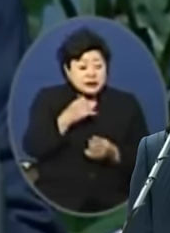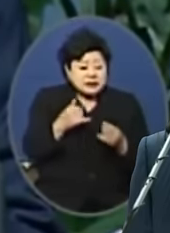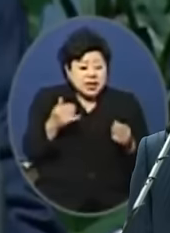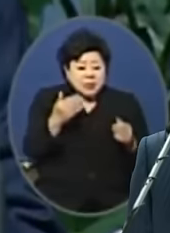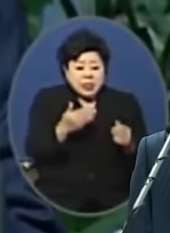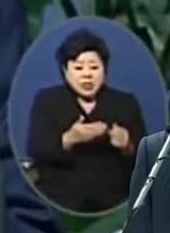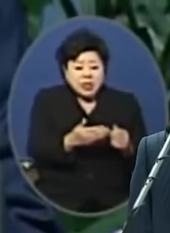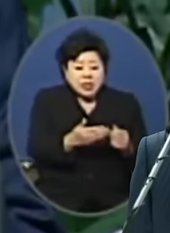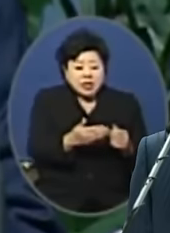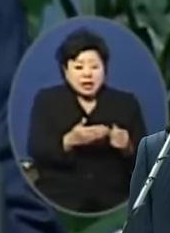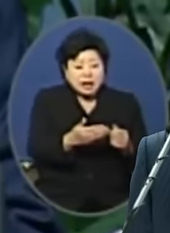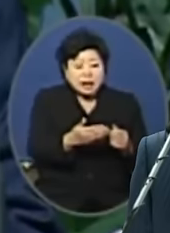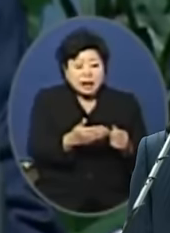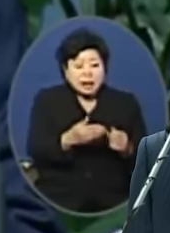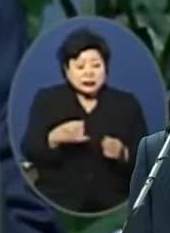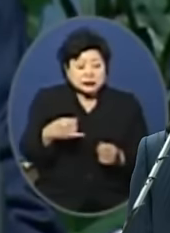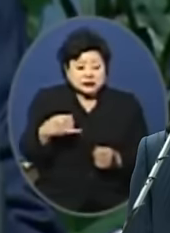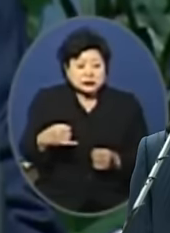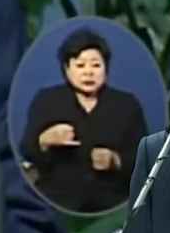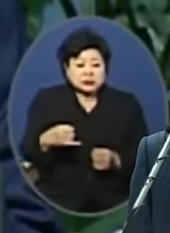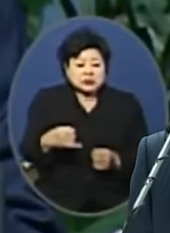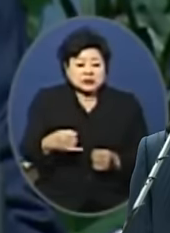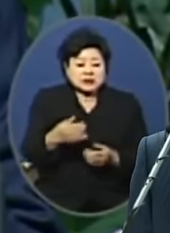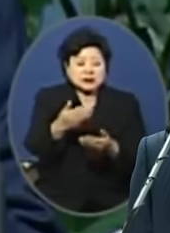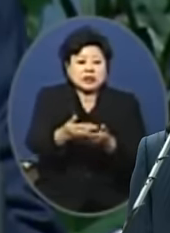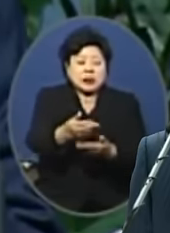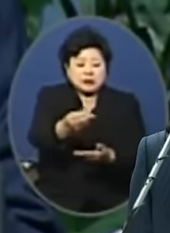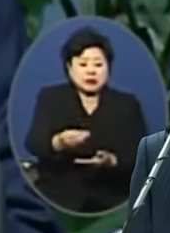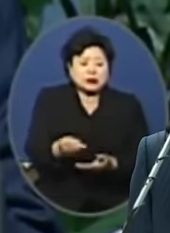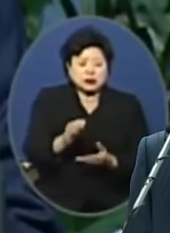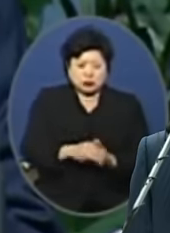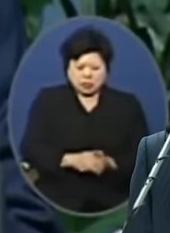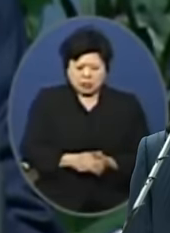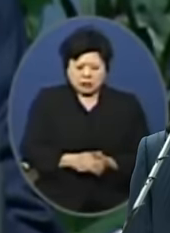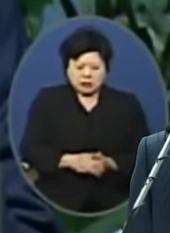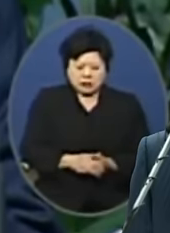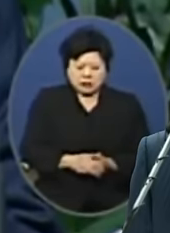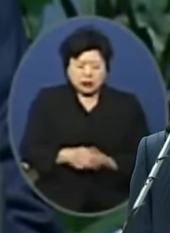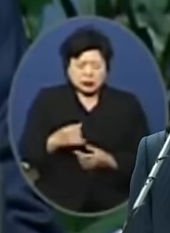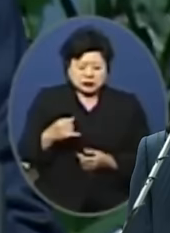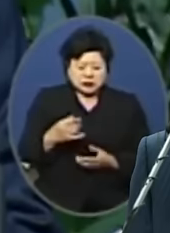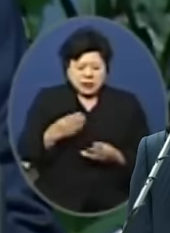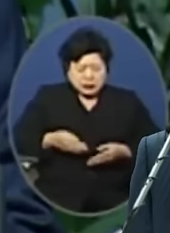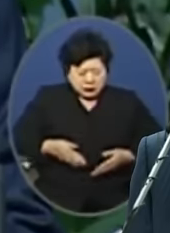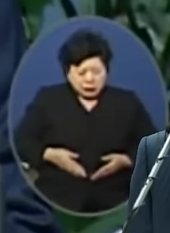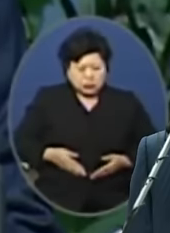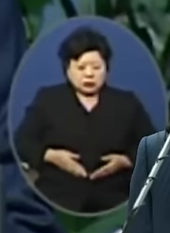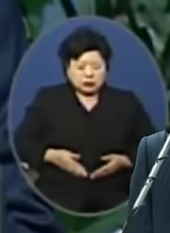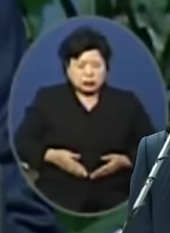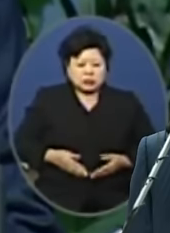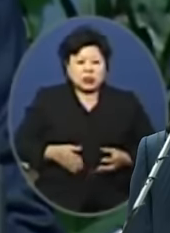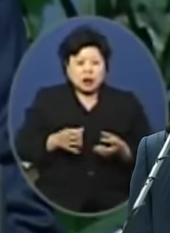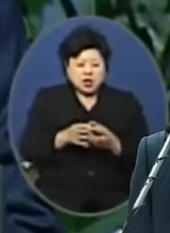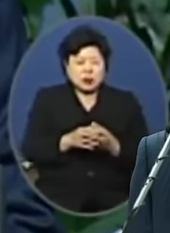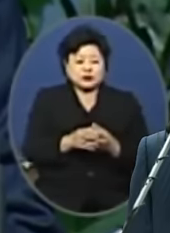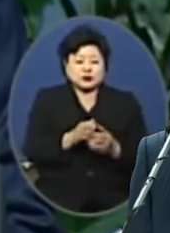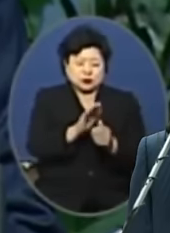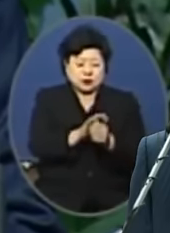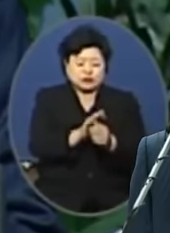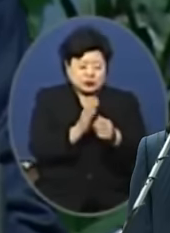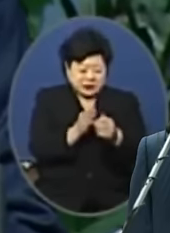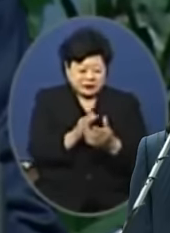사람들에게 자녀 구글하러 가면 안 될 것이니까 여러분들도 자녀들에게 자녀 많이 낳도록 협조를 좀 해 주시기